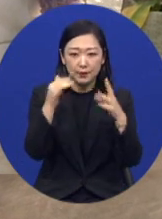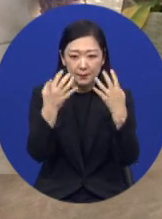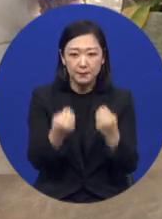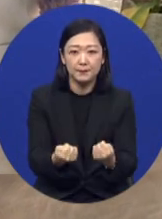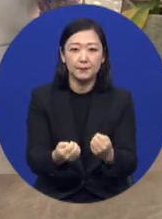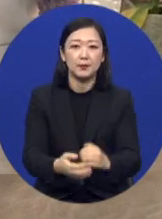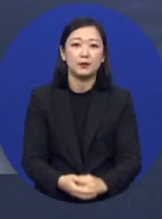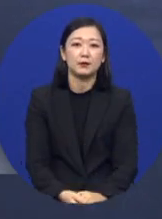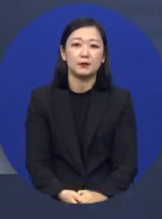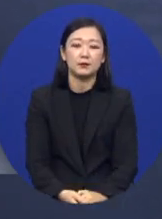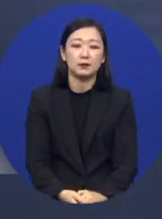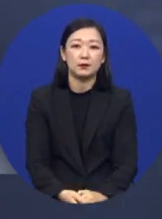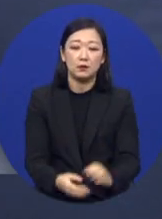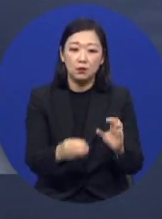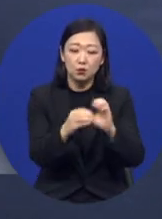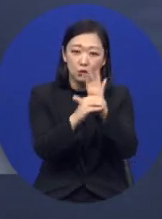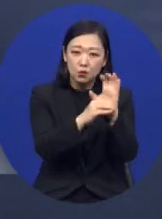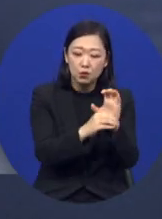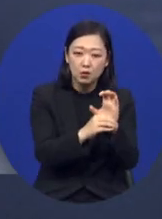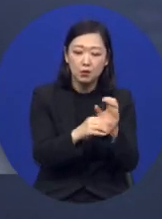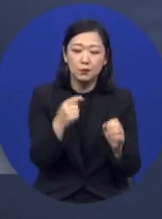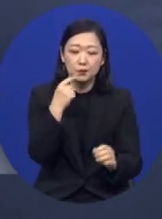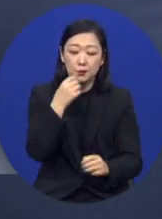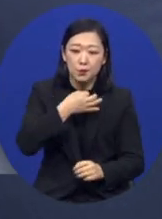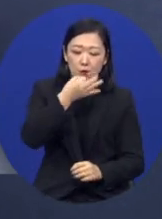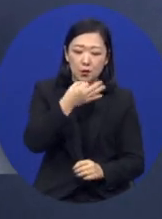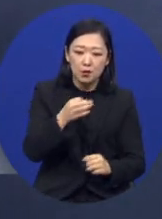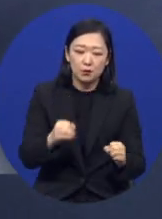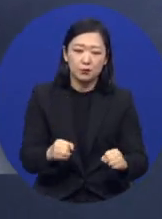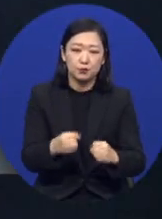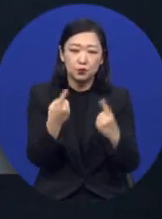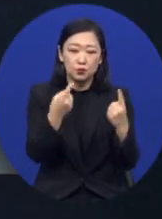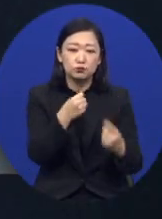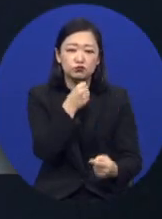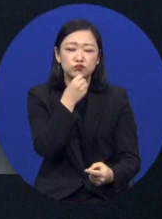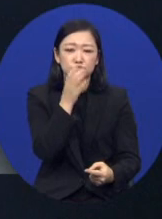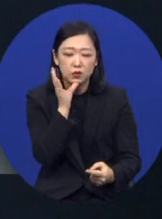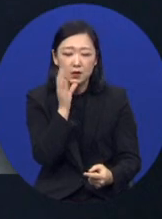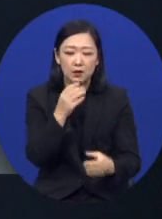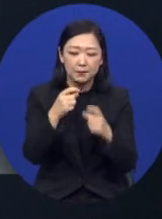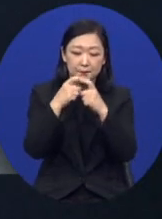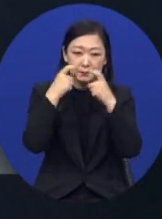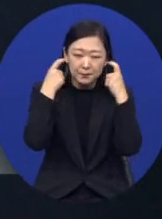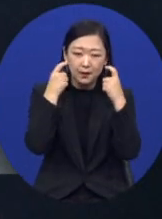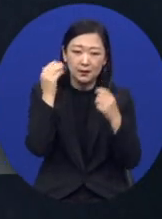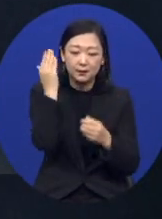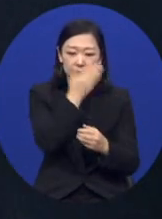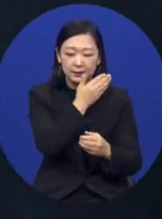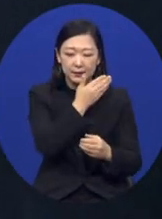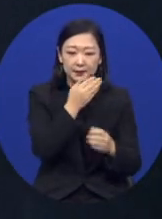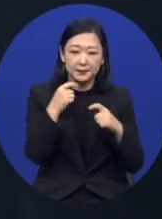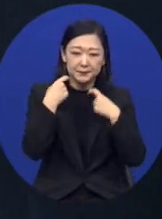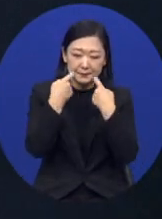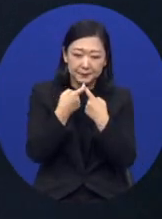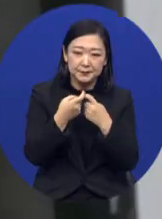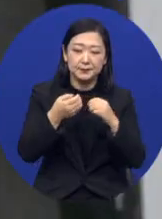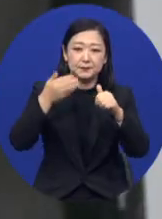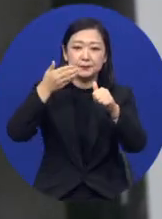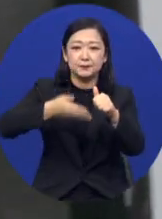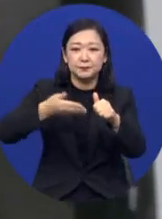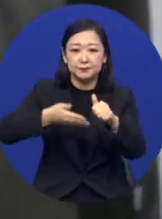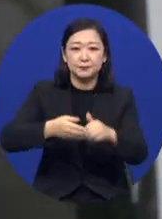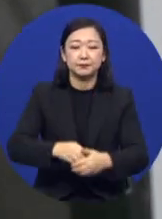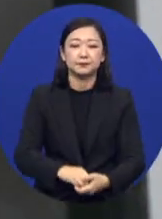제주도는 코로나19와 독감이 동시에 유행할 조짐을 보이고 있다며 마스크 착용 등 개인 위생 준수를